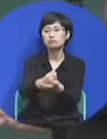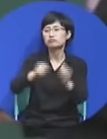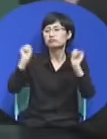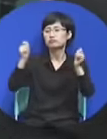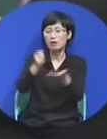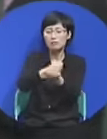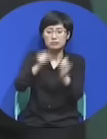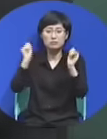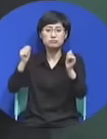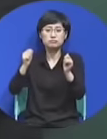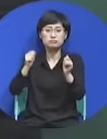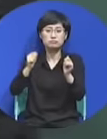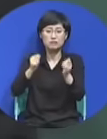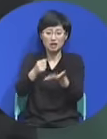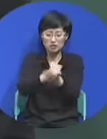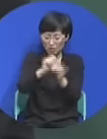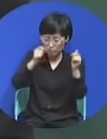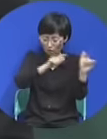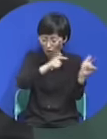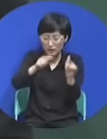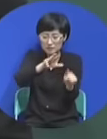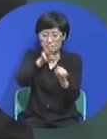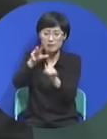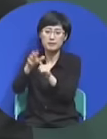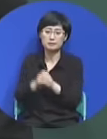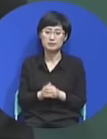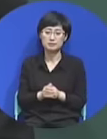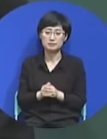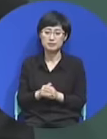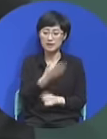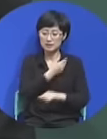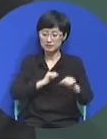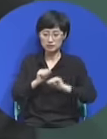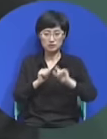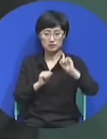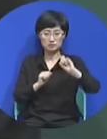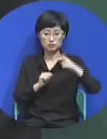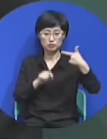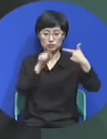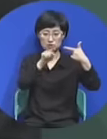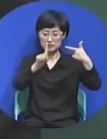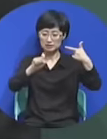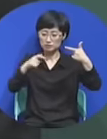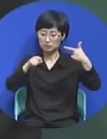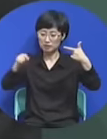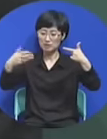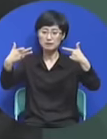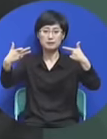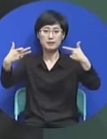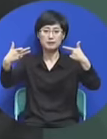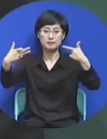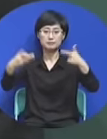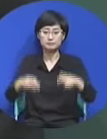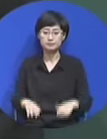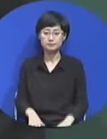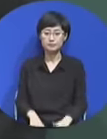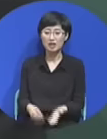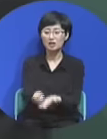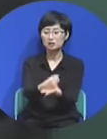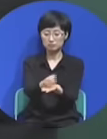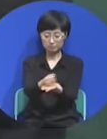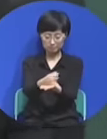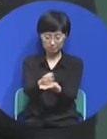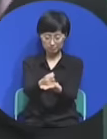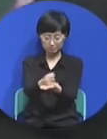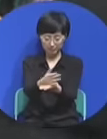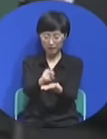到12节靠着行巫术的来欺骗 사동행전16장16절18절에보니까이점술로가